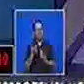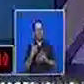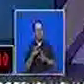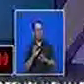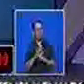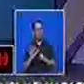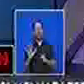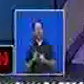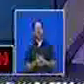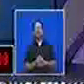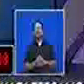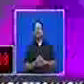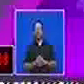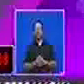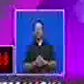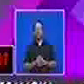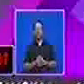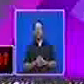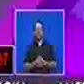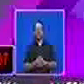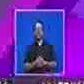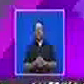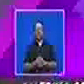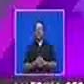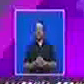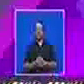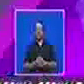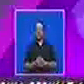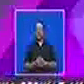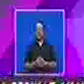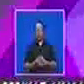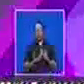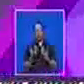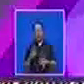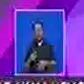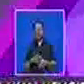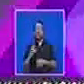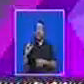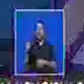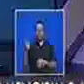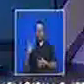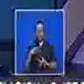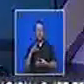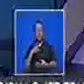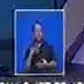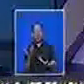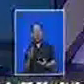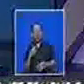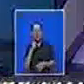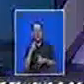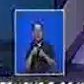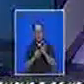Cukup. Baik. Saya berikan kesempatan paslon nomor urut 1 untuk menanggapi kembali. Waktunya 1,5 menit.